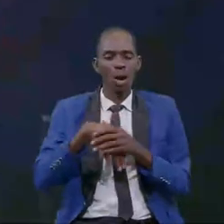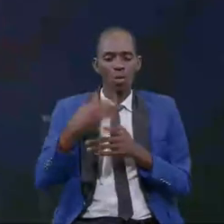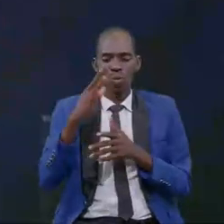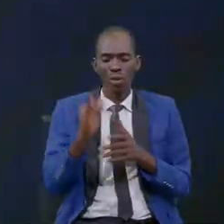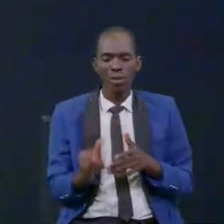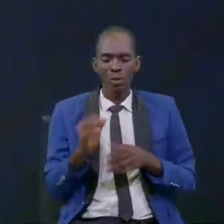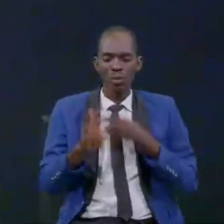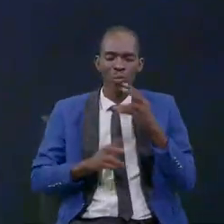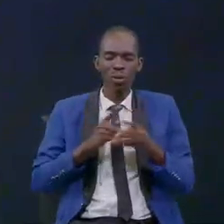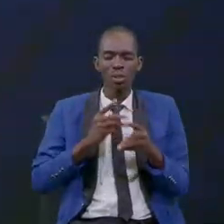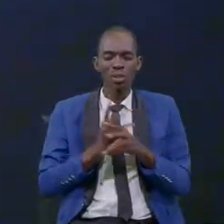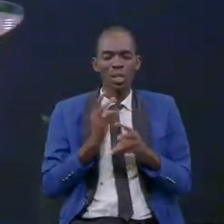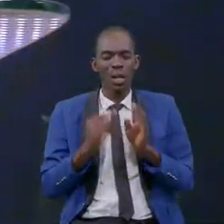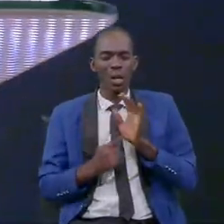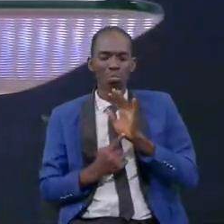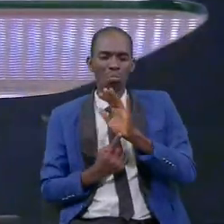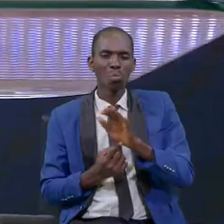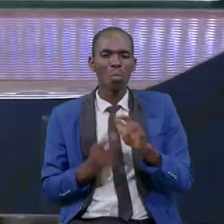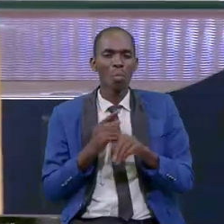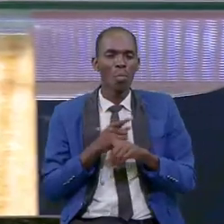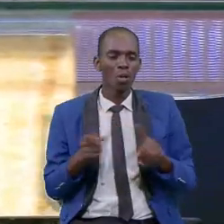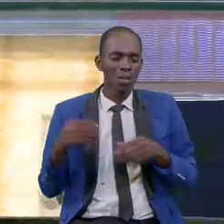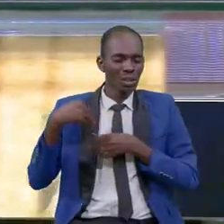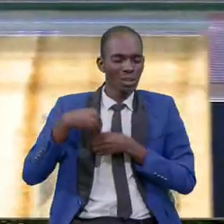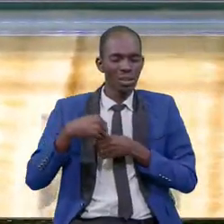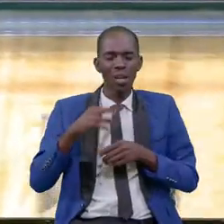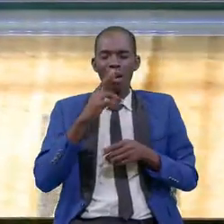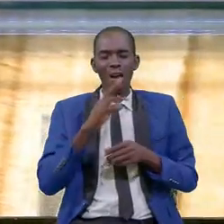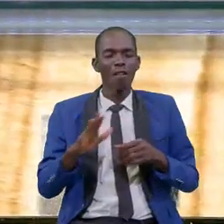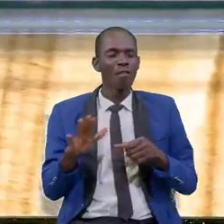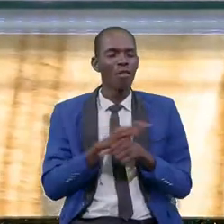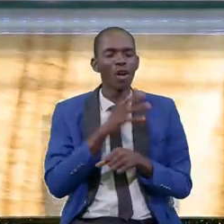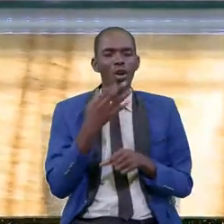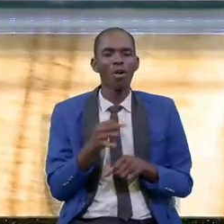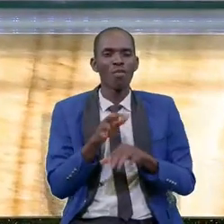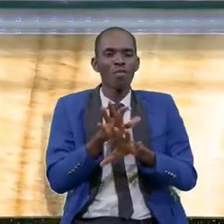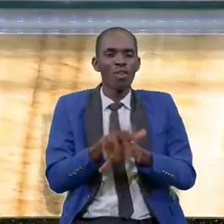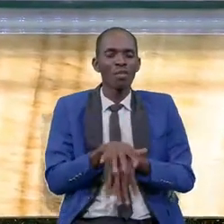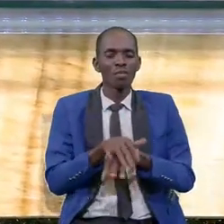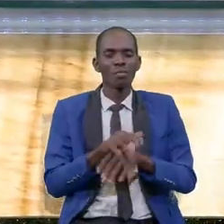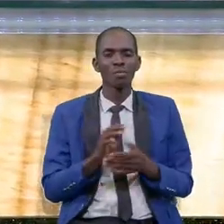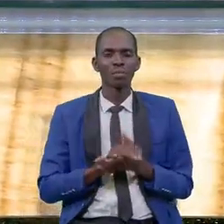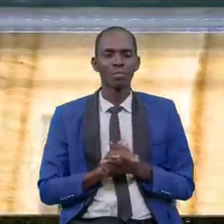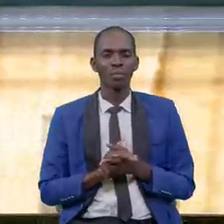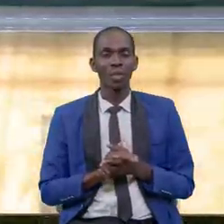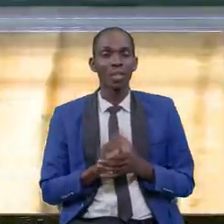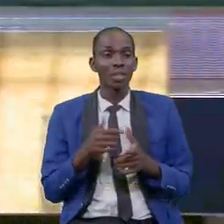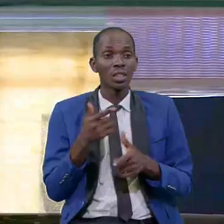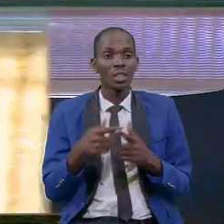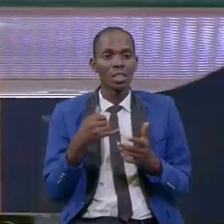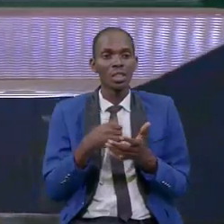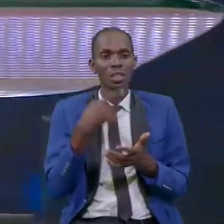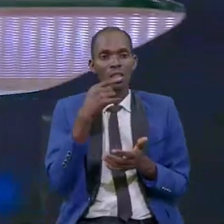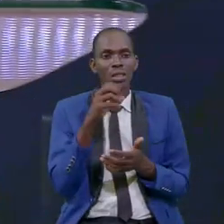parce que vous paraissez parce que vous nettoyez les doigts de la coupe et du plat qu'au